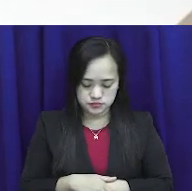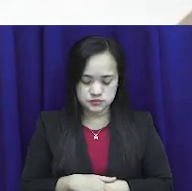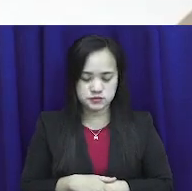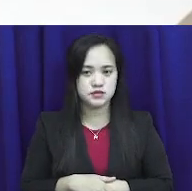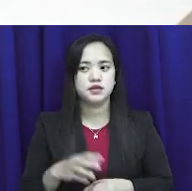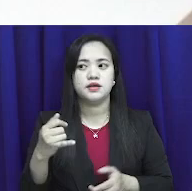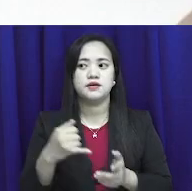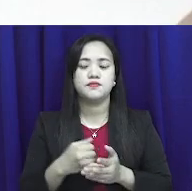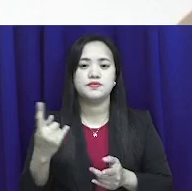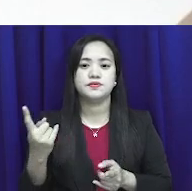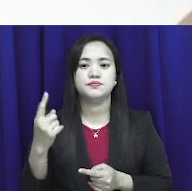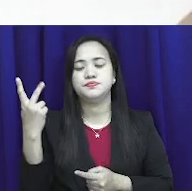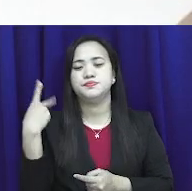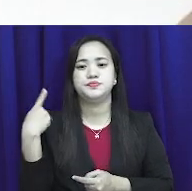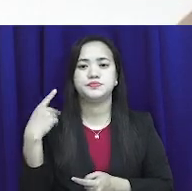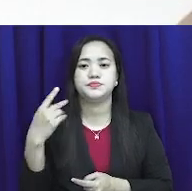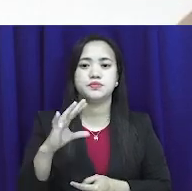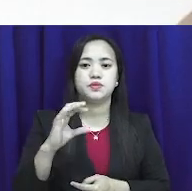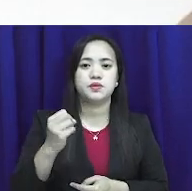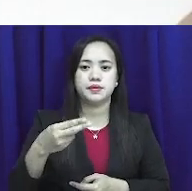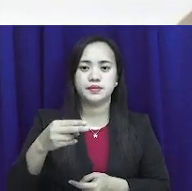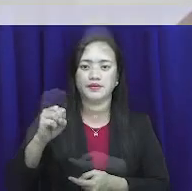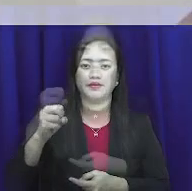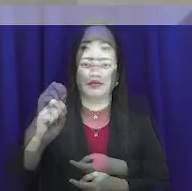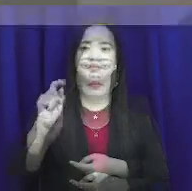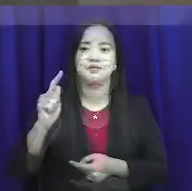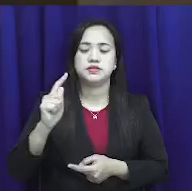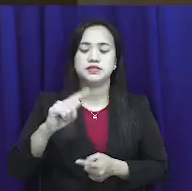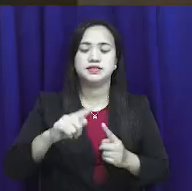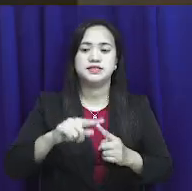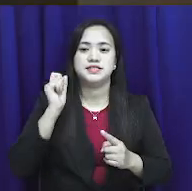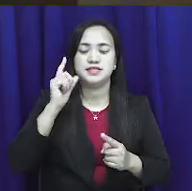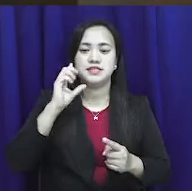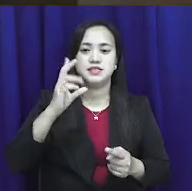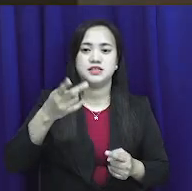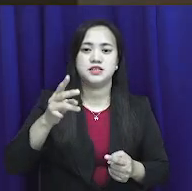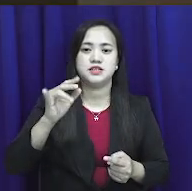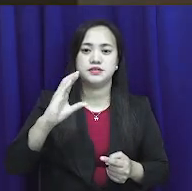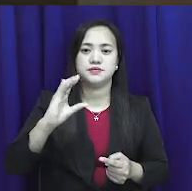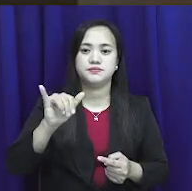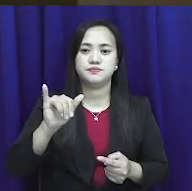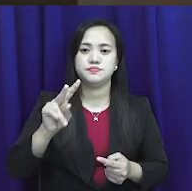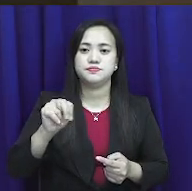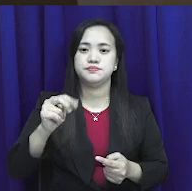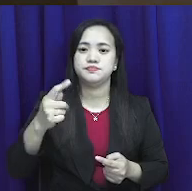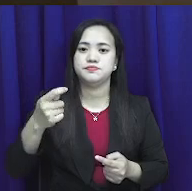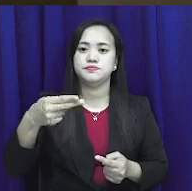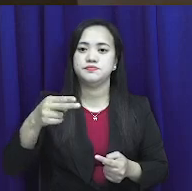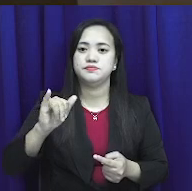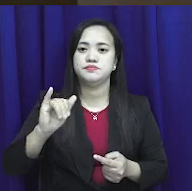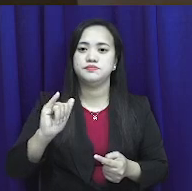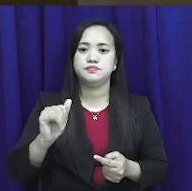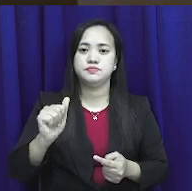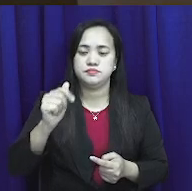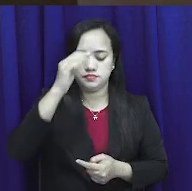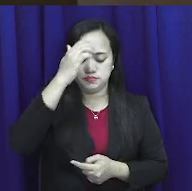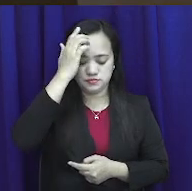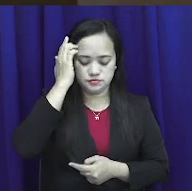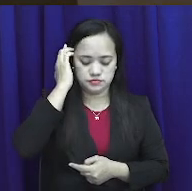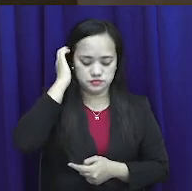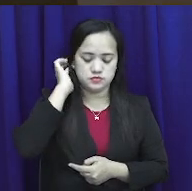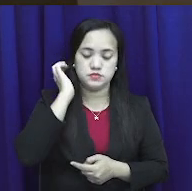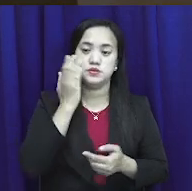co-host ng programa po na ito si Ma'am cja and Ma'am marinelli magandang tangali po sa inyo alr bati po kayo Ma'am Good